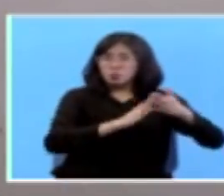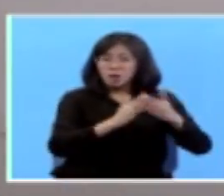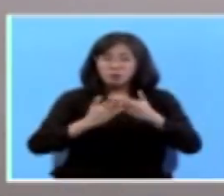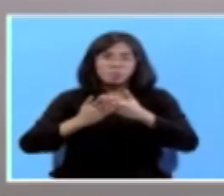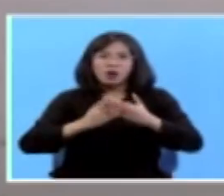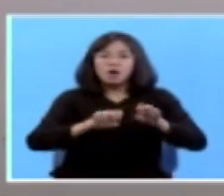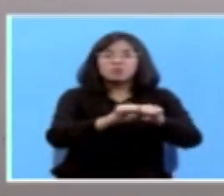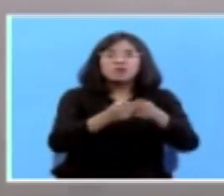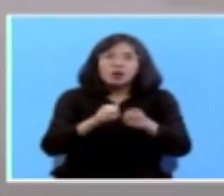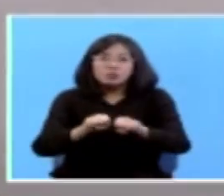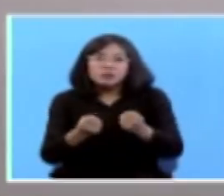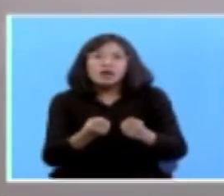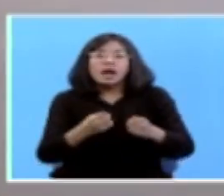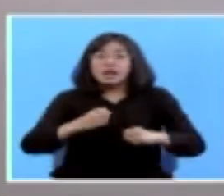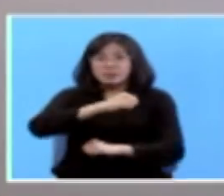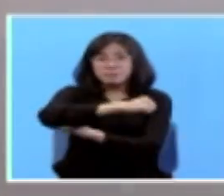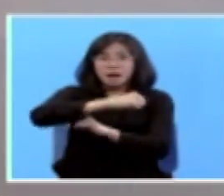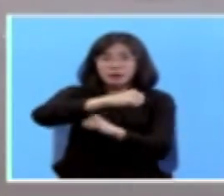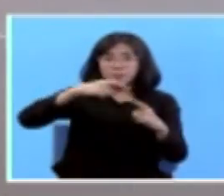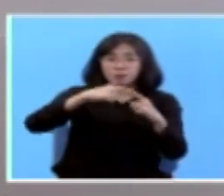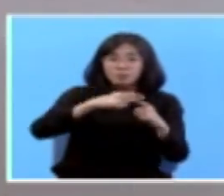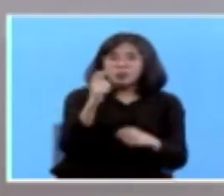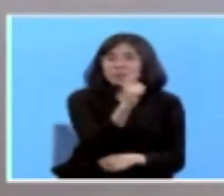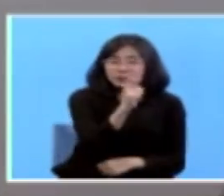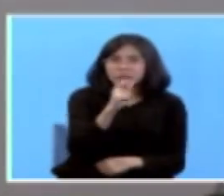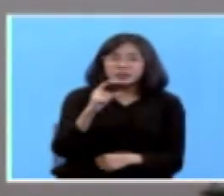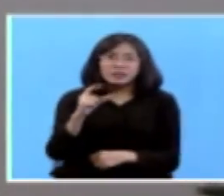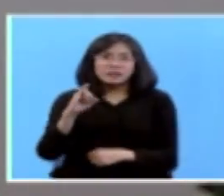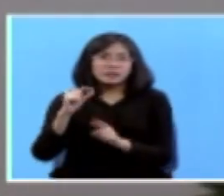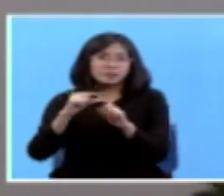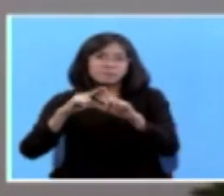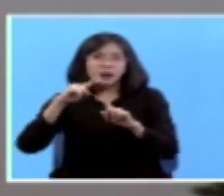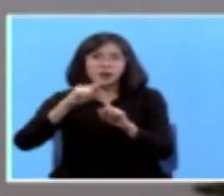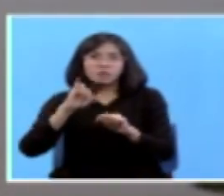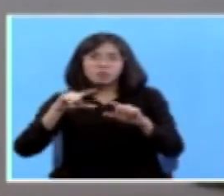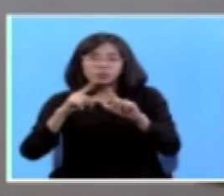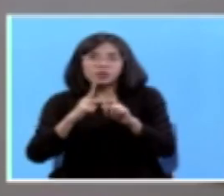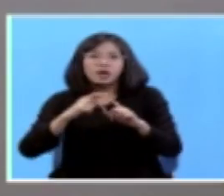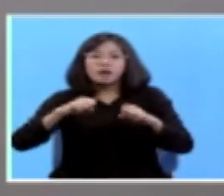puluhan rumah warga dan bahkan memutus jembatan penghubung Tasikmalaya Cipatujah.